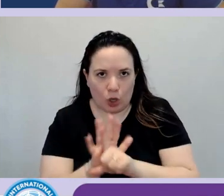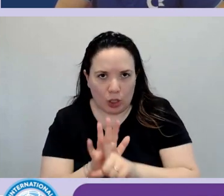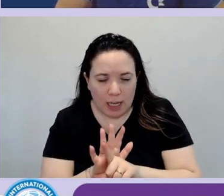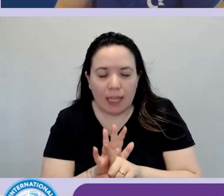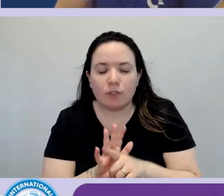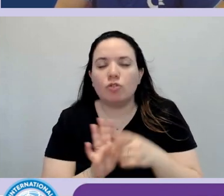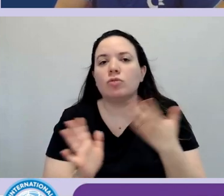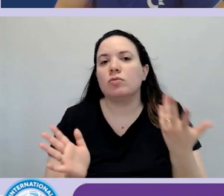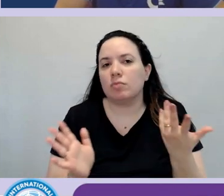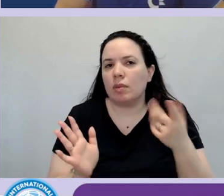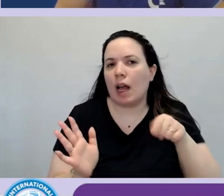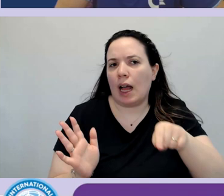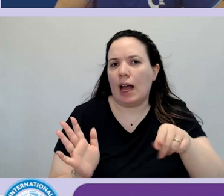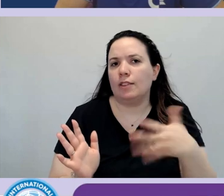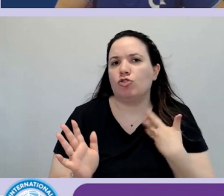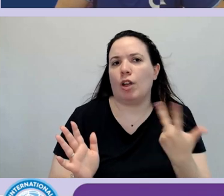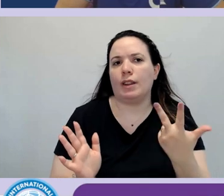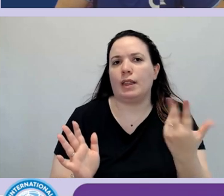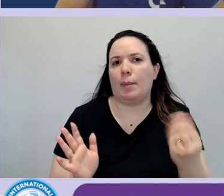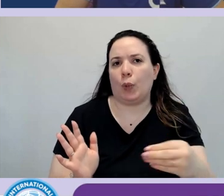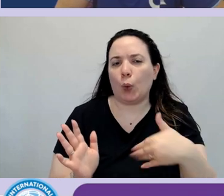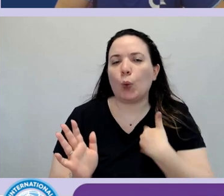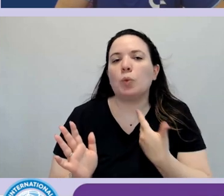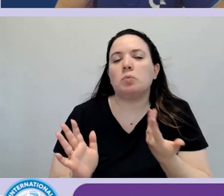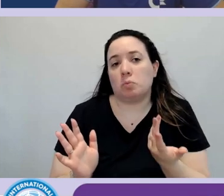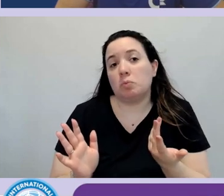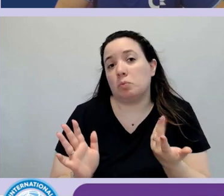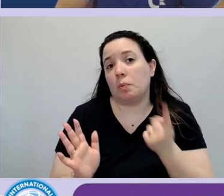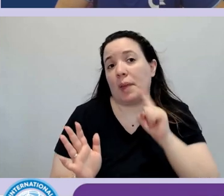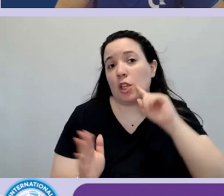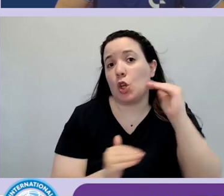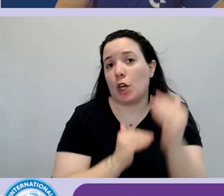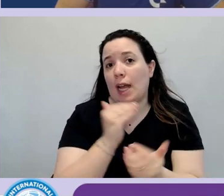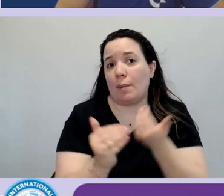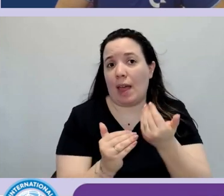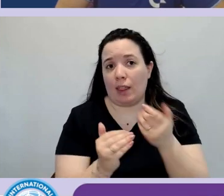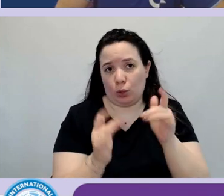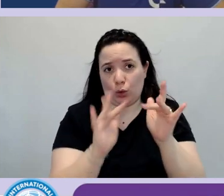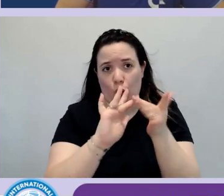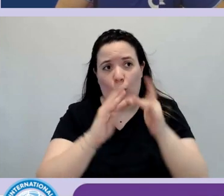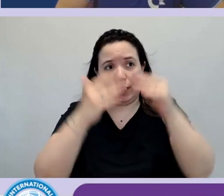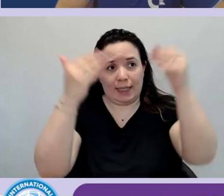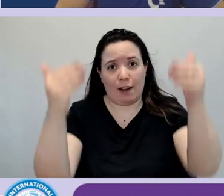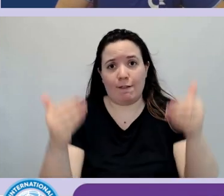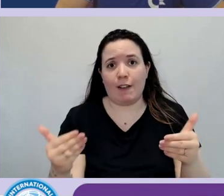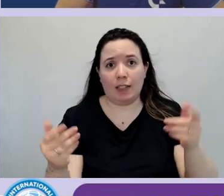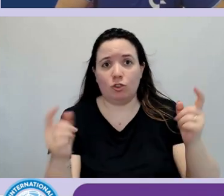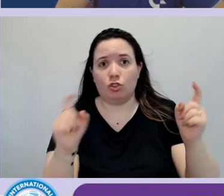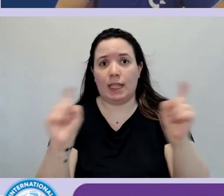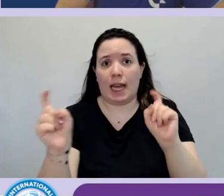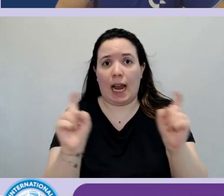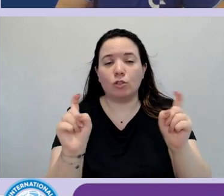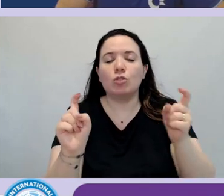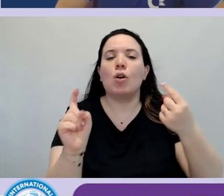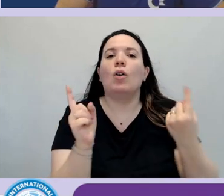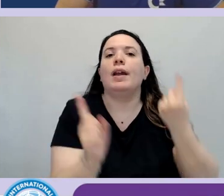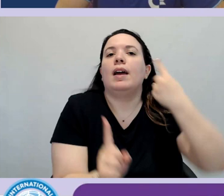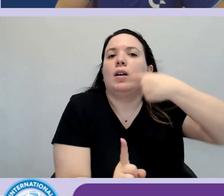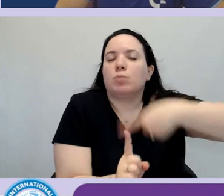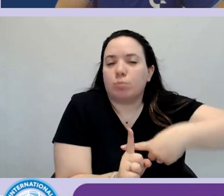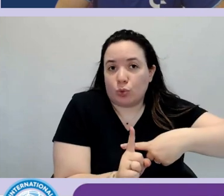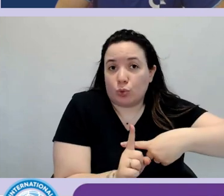legge che comunque vanno a migliorare l'utilizzo l'interazione delle delle interfacce e